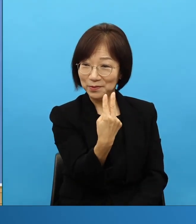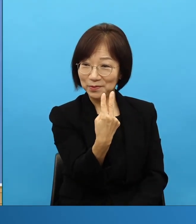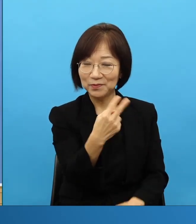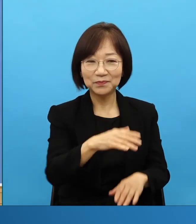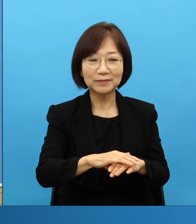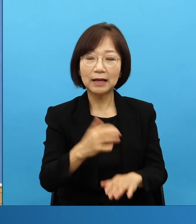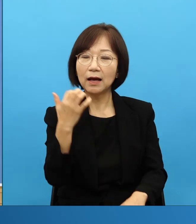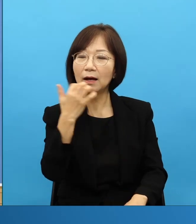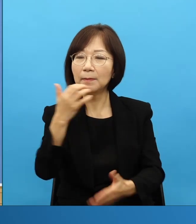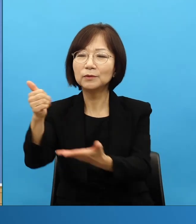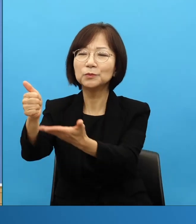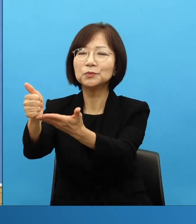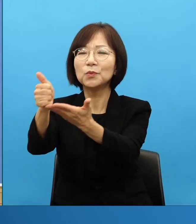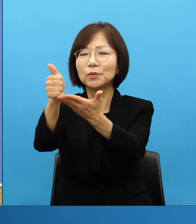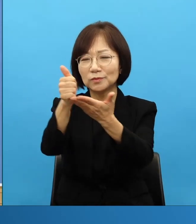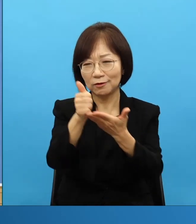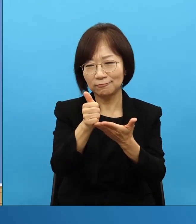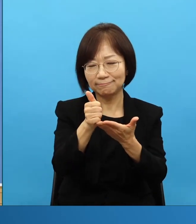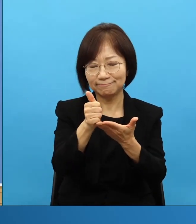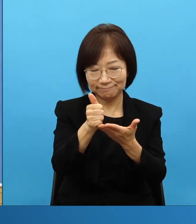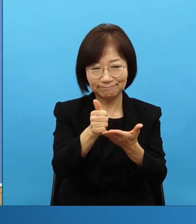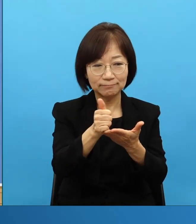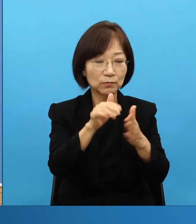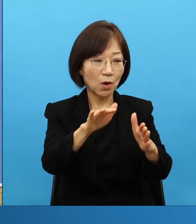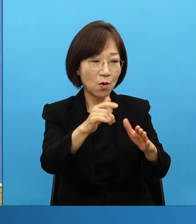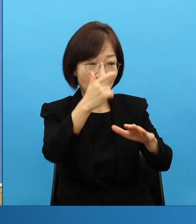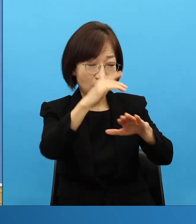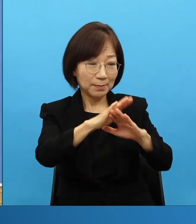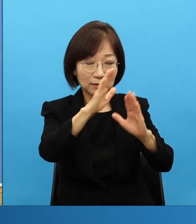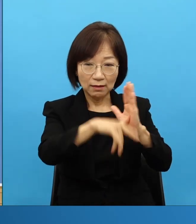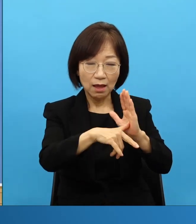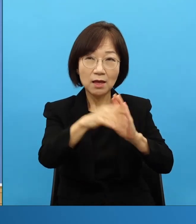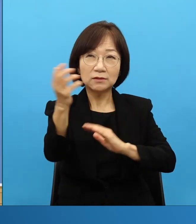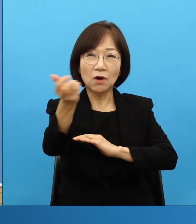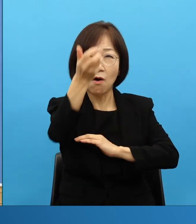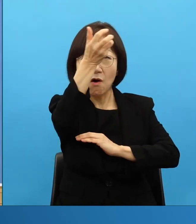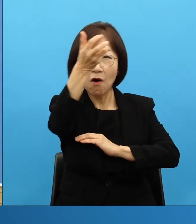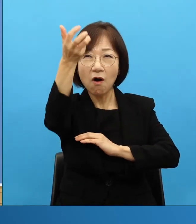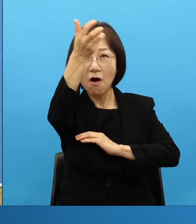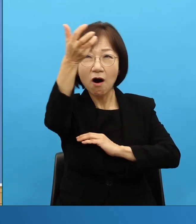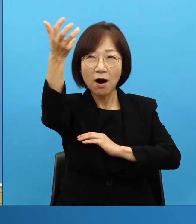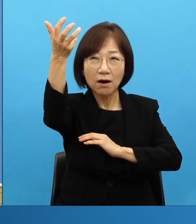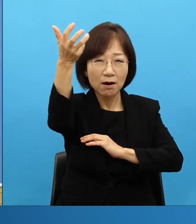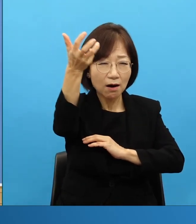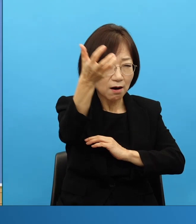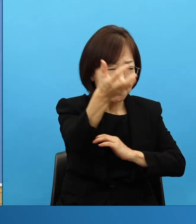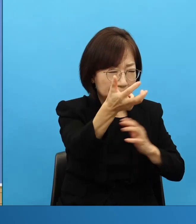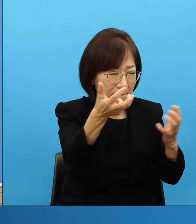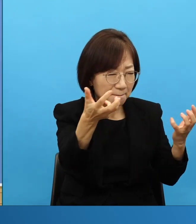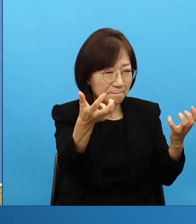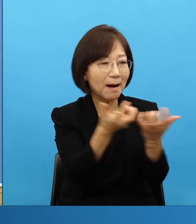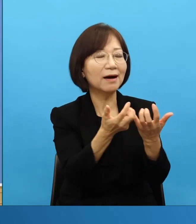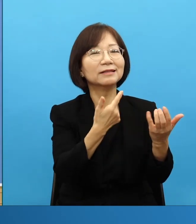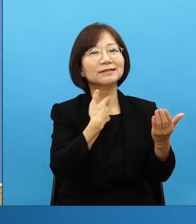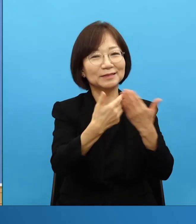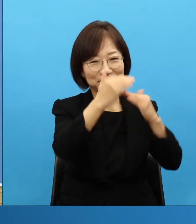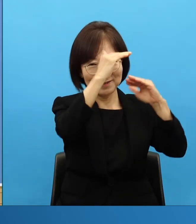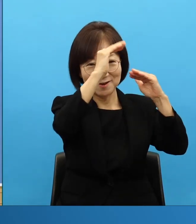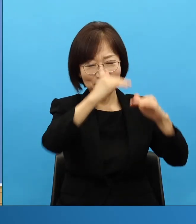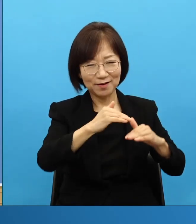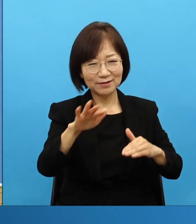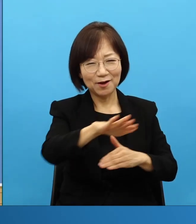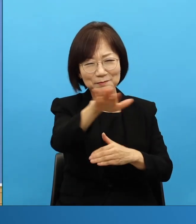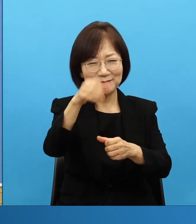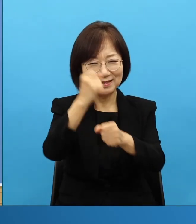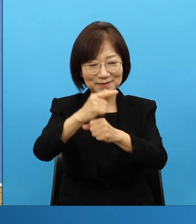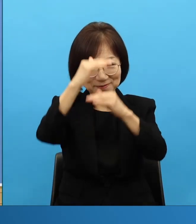the passage that we read today is the content of Cornelius visiting Peter and them sharing a meal and receiving salvation. 그 내용을 여러분 잘 아실 겁니다.